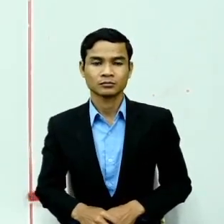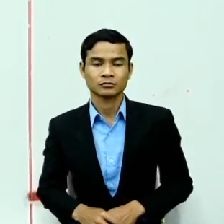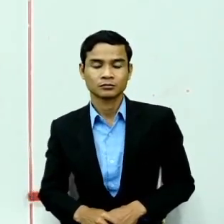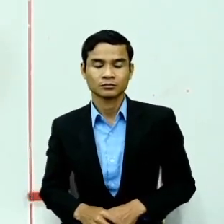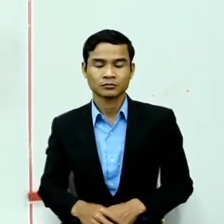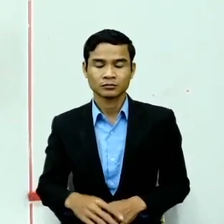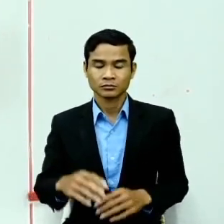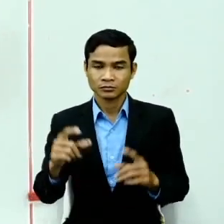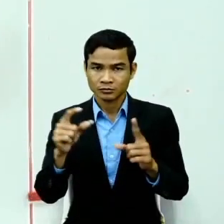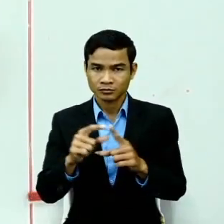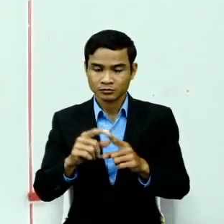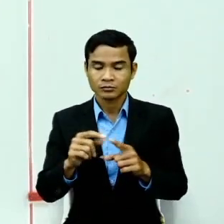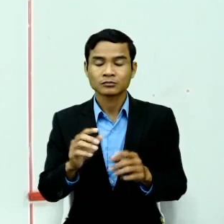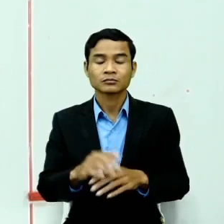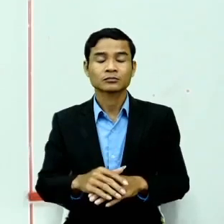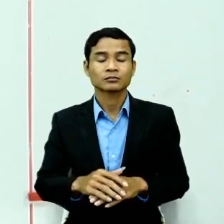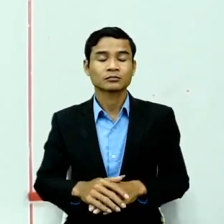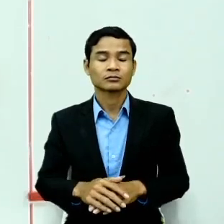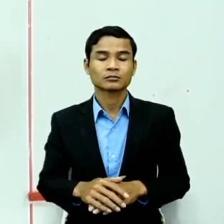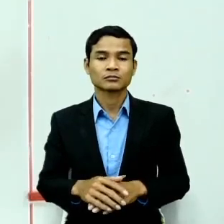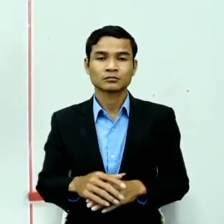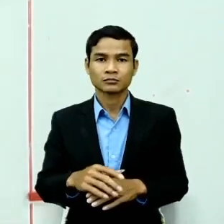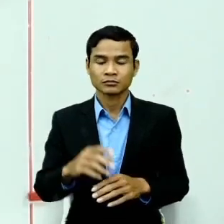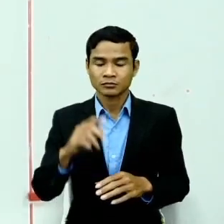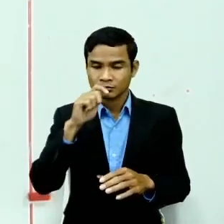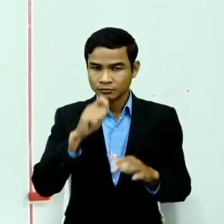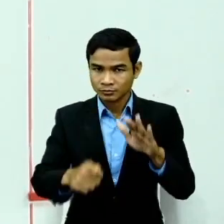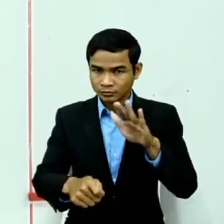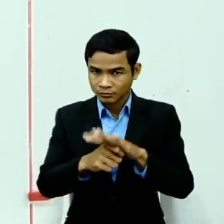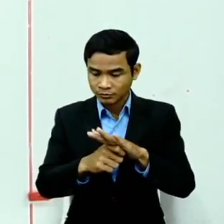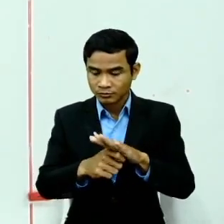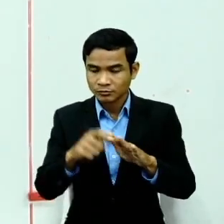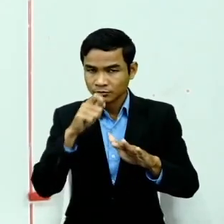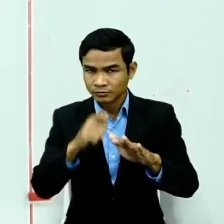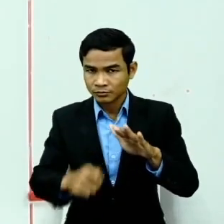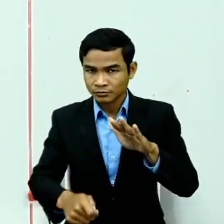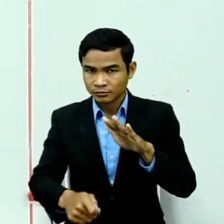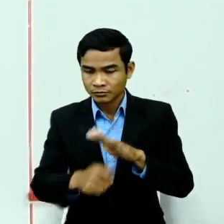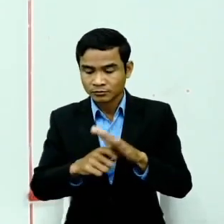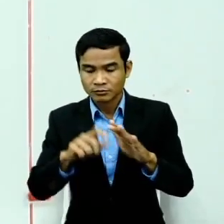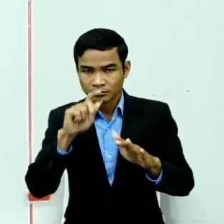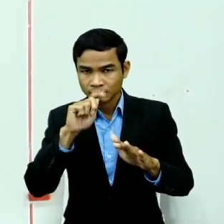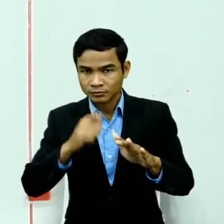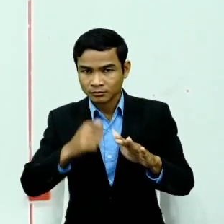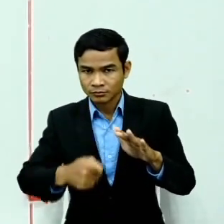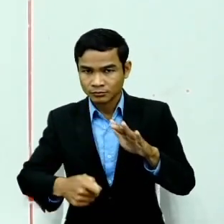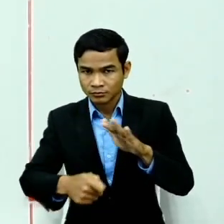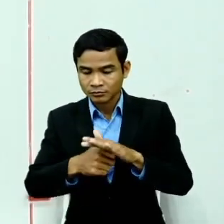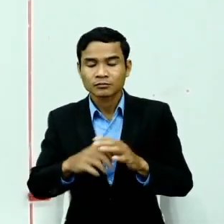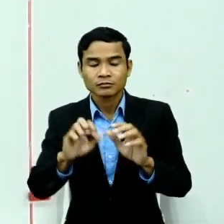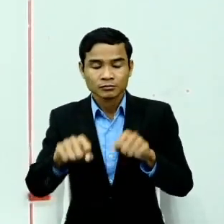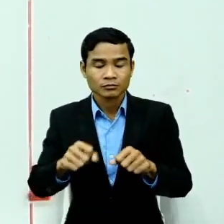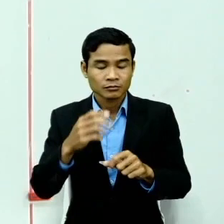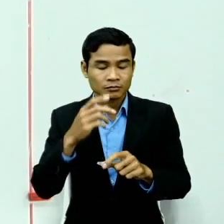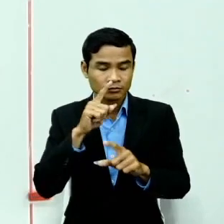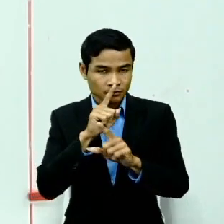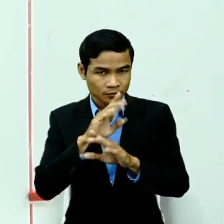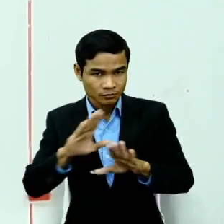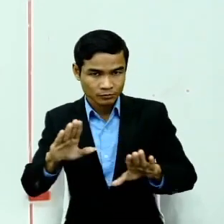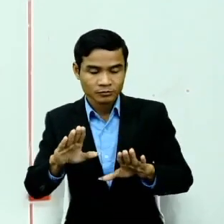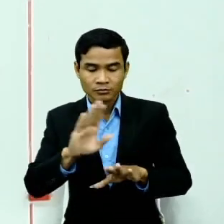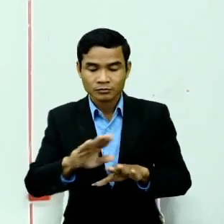chà bịa này ăn thà sắm sắm ngắt chà sắm ngắt miền này thà thơ ở ngắt mình áo lử